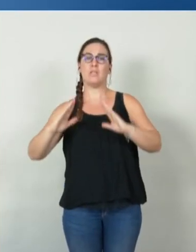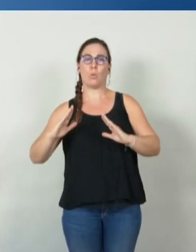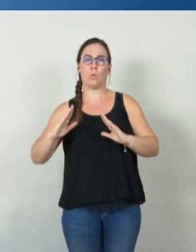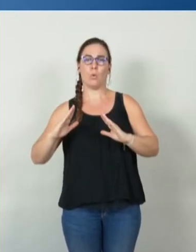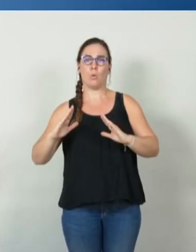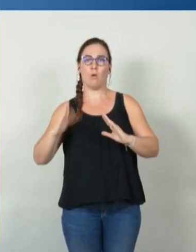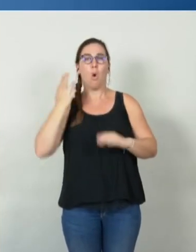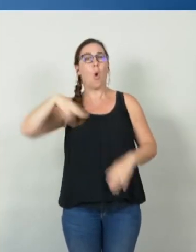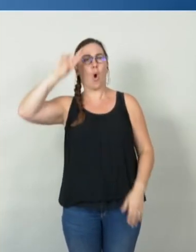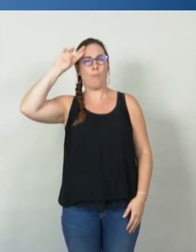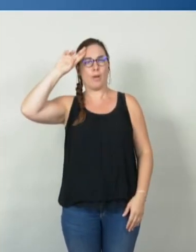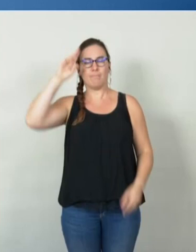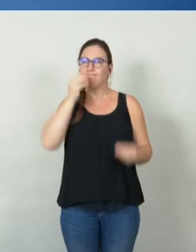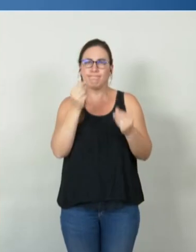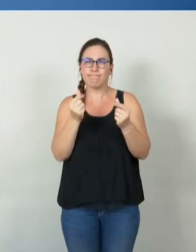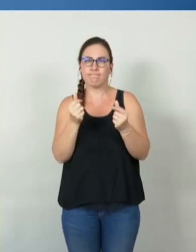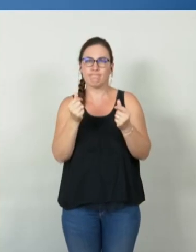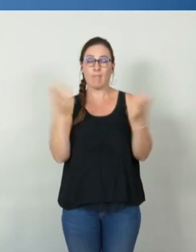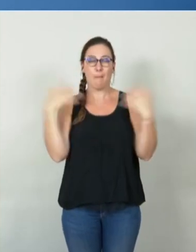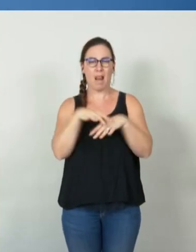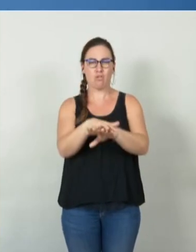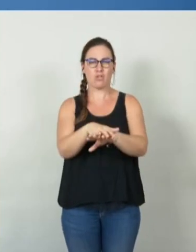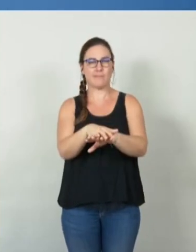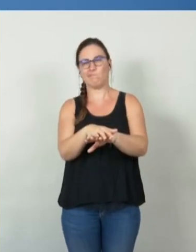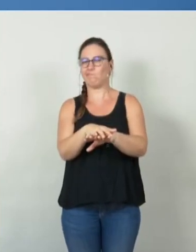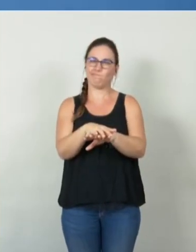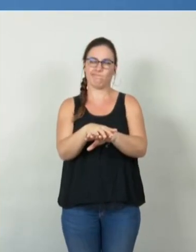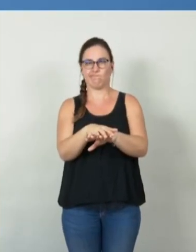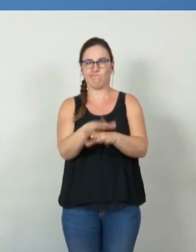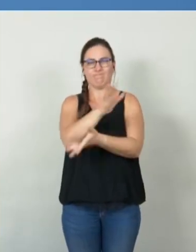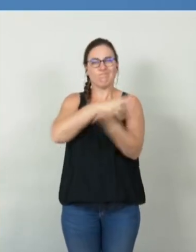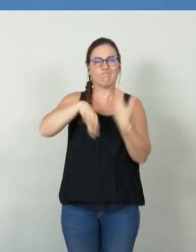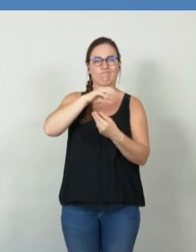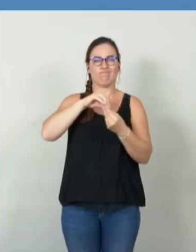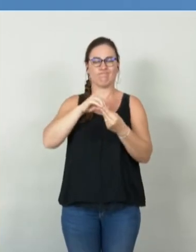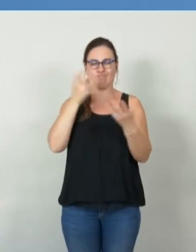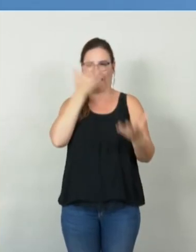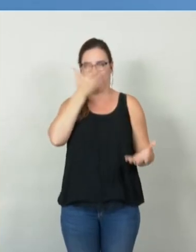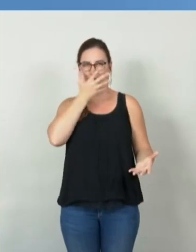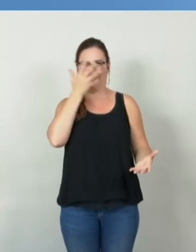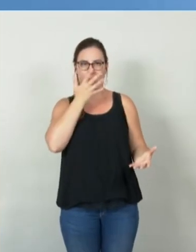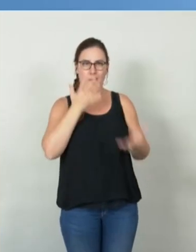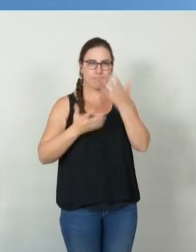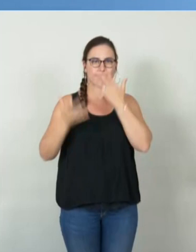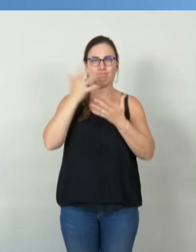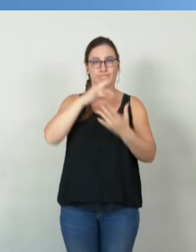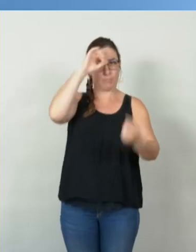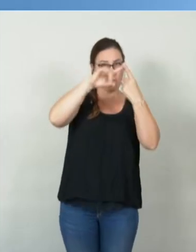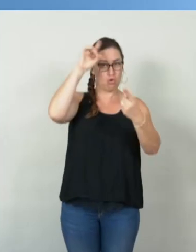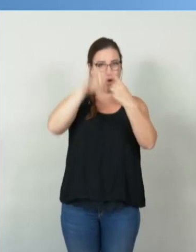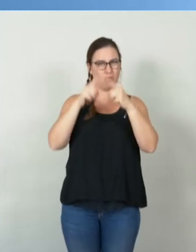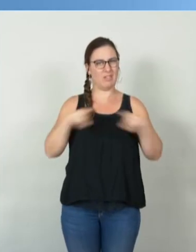l'Europe je pense que mélanger les deux c'est assez c'est porté confusion ou à des enjeux qui ne sont pas les mêmes